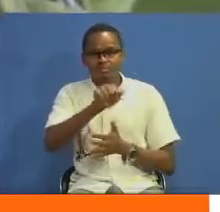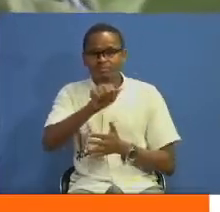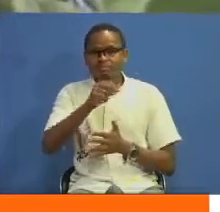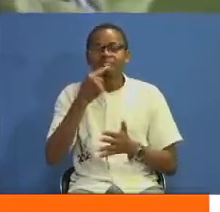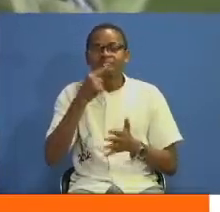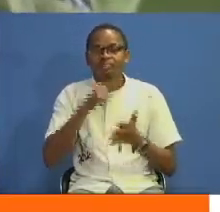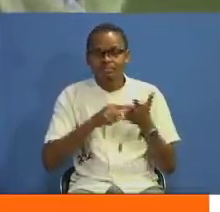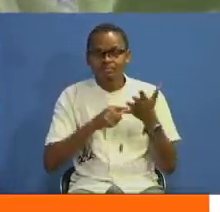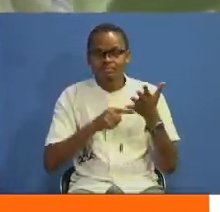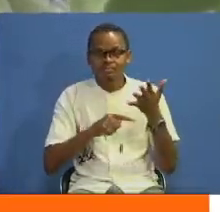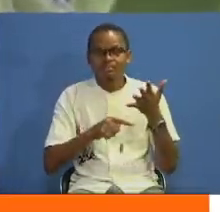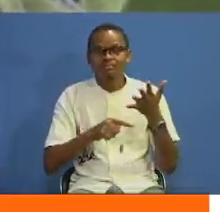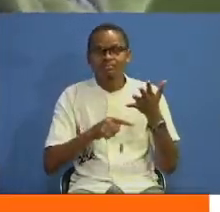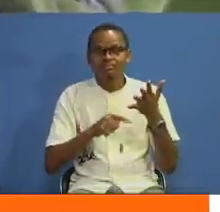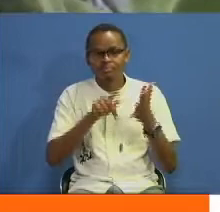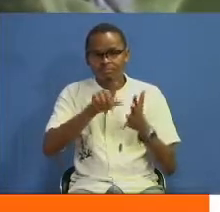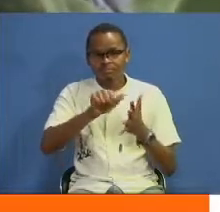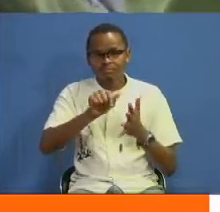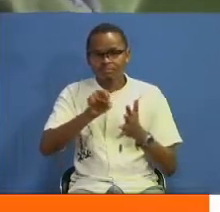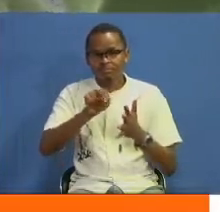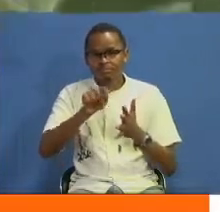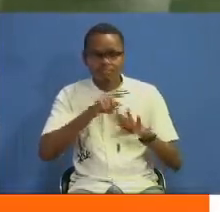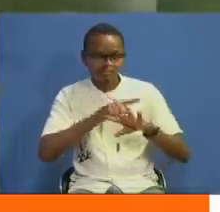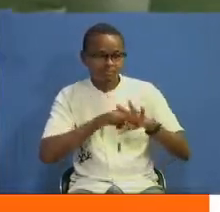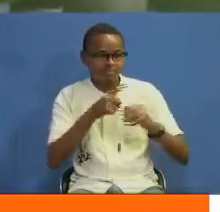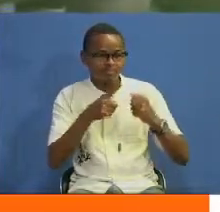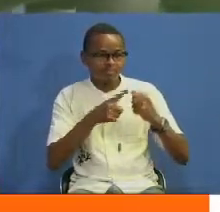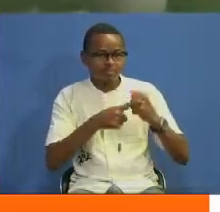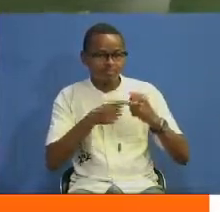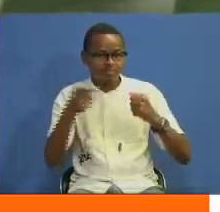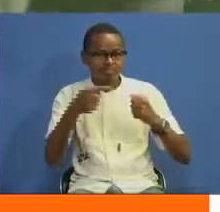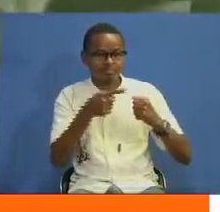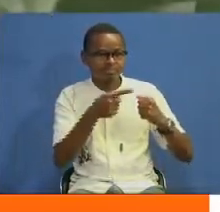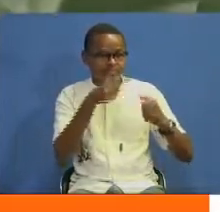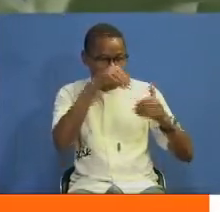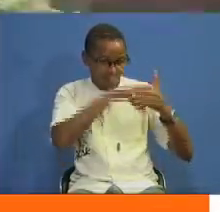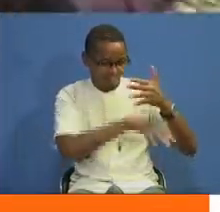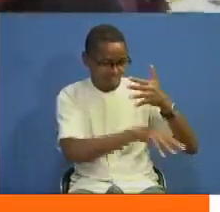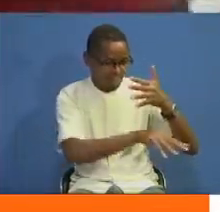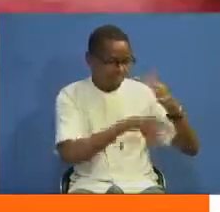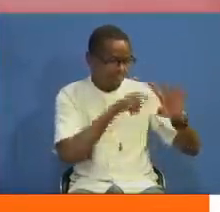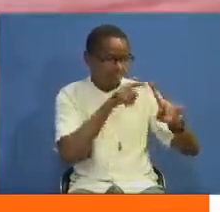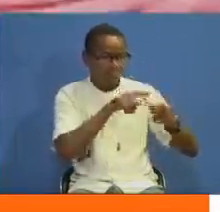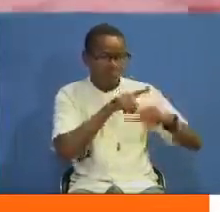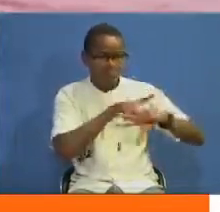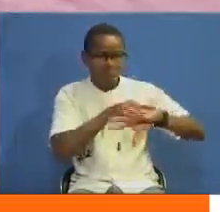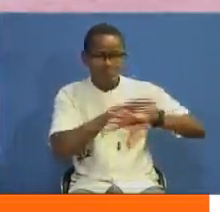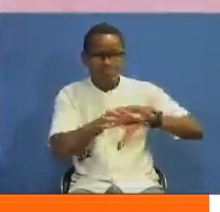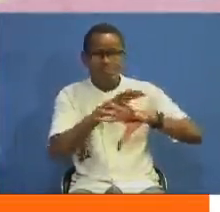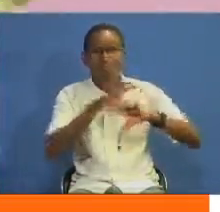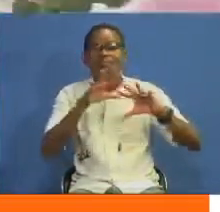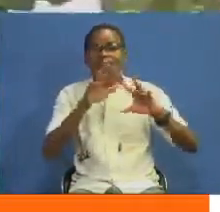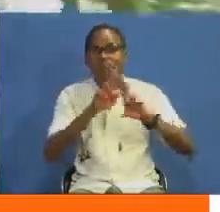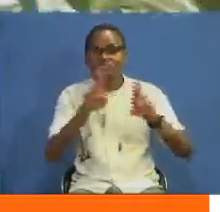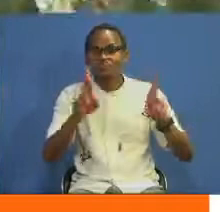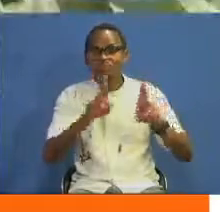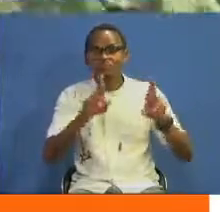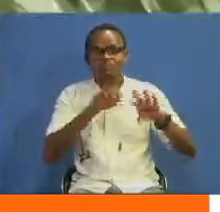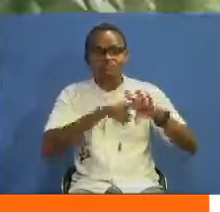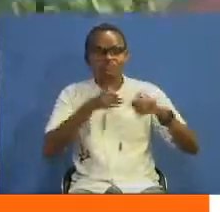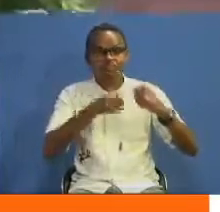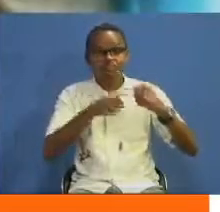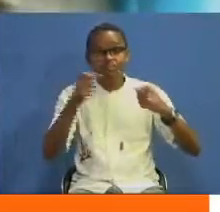anasema kuwa mmea huu unachukua muda wa miezi 6 unapopandwa hadi kukomaa na muda wa miezi 9 hadi